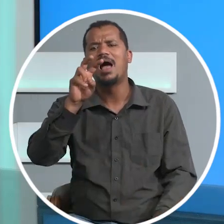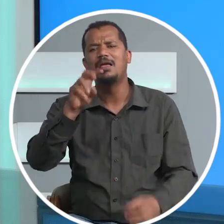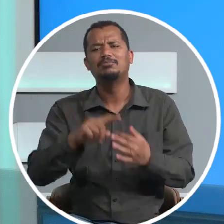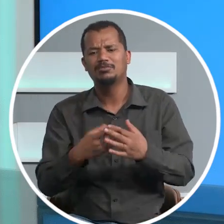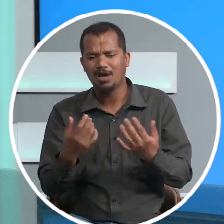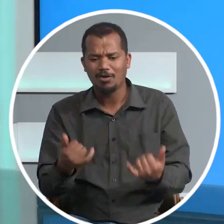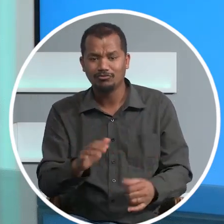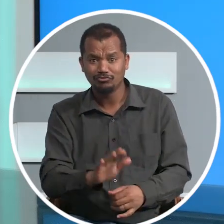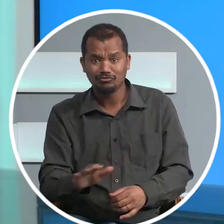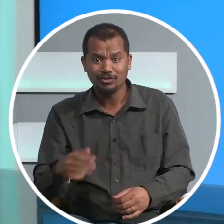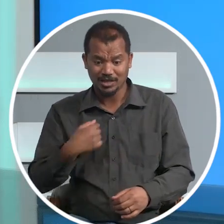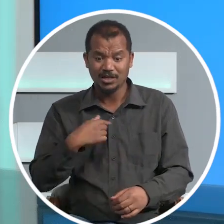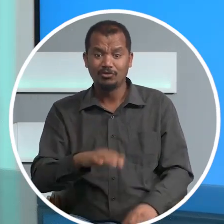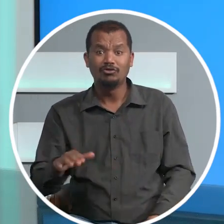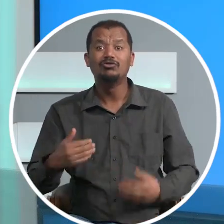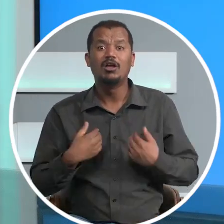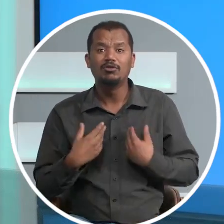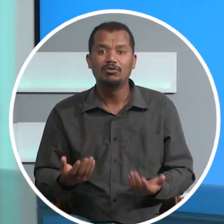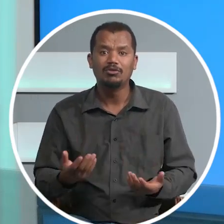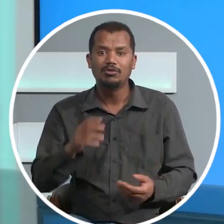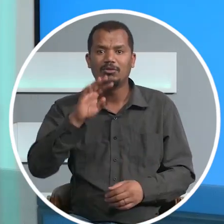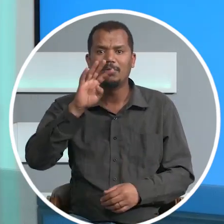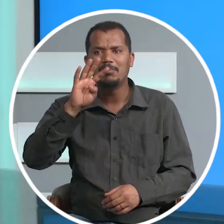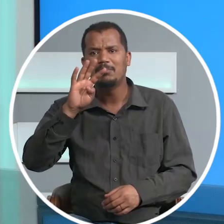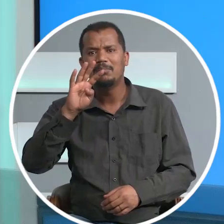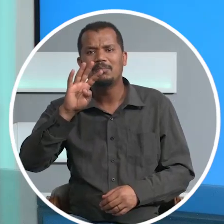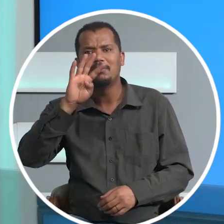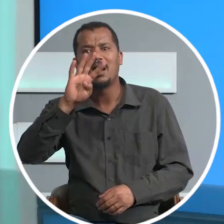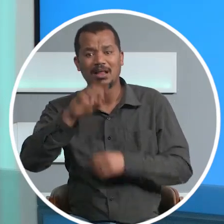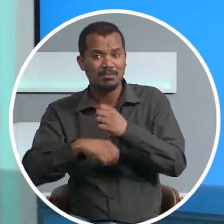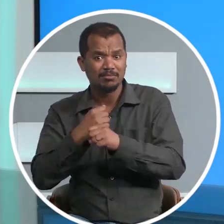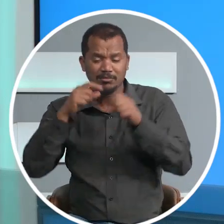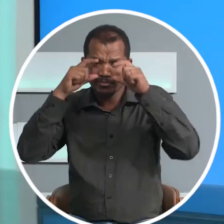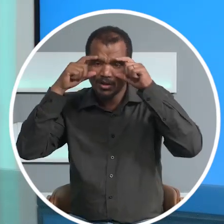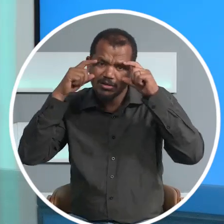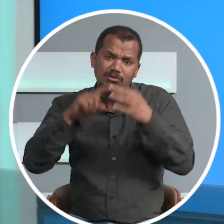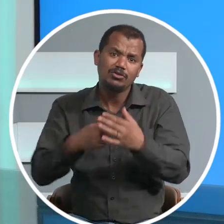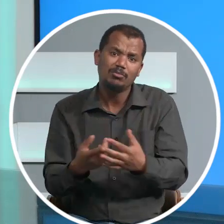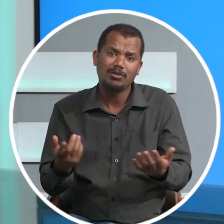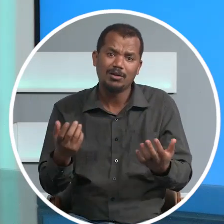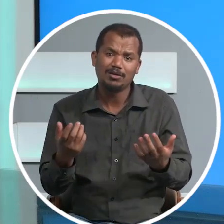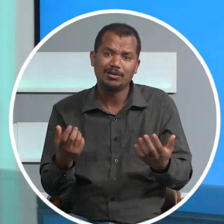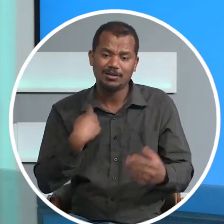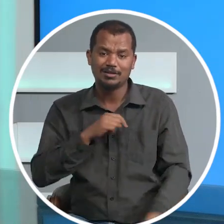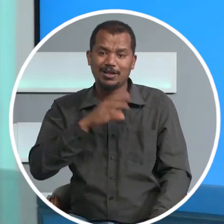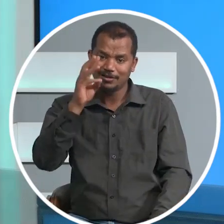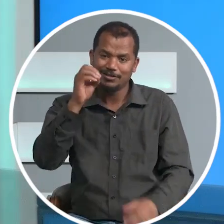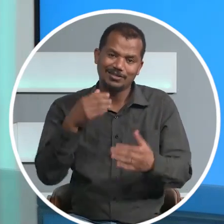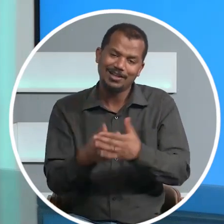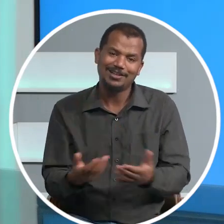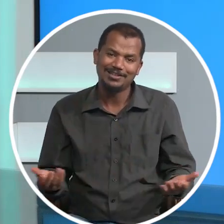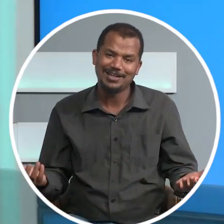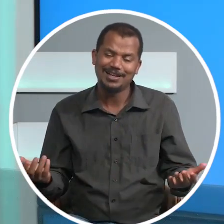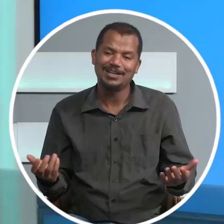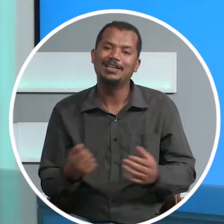ባዮቹም የሚጀምር አሁን ማልጆቻችን እኔ ልጆች አሉኝ አሁን እነሱ ባራቱም በመጀመሩ መነጽር እንኳን እንደምንም 60 ድረስ ደርሰናል